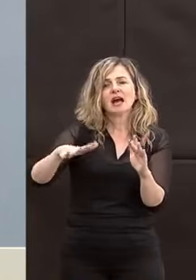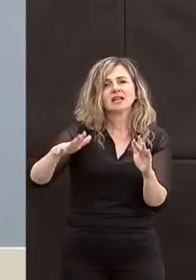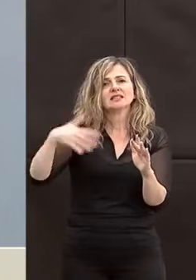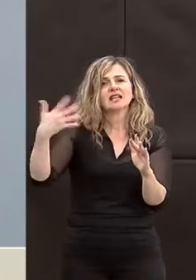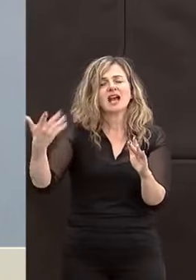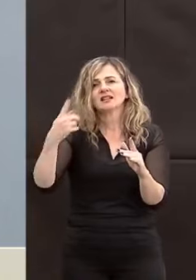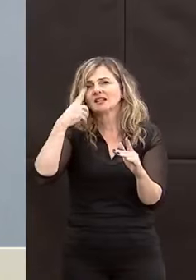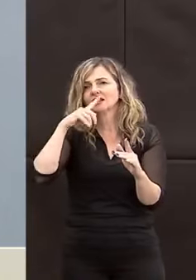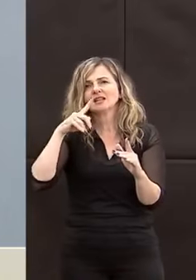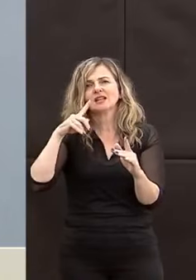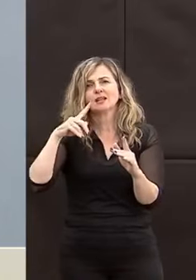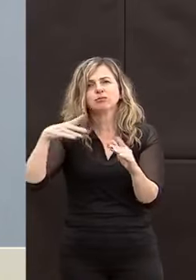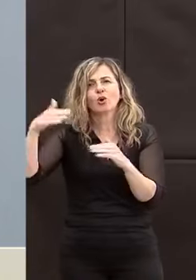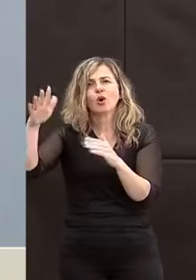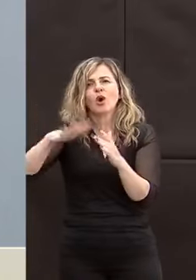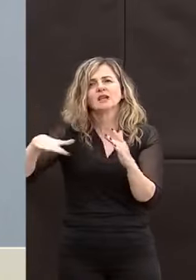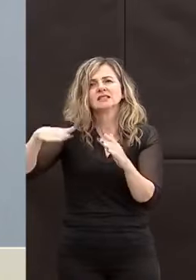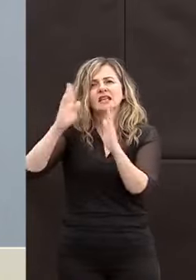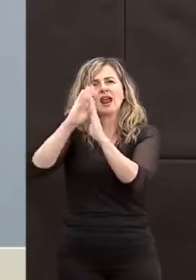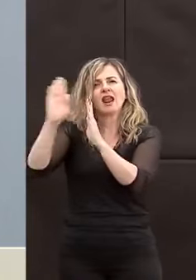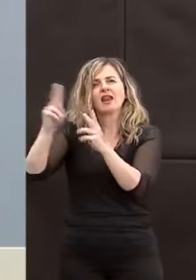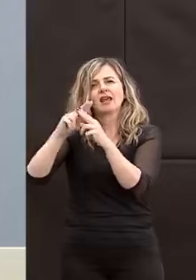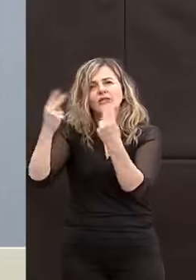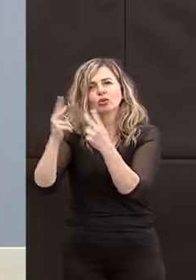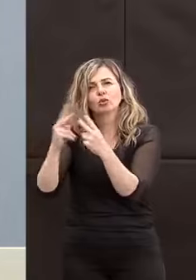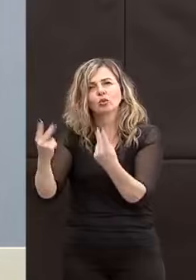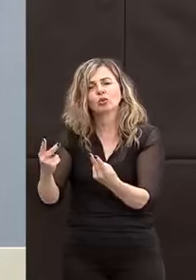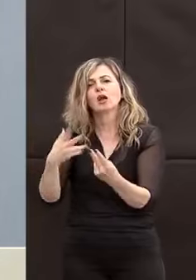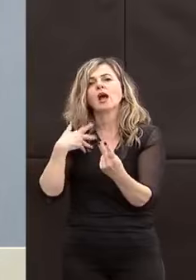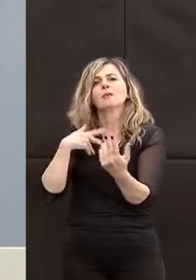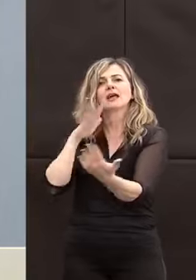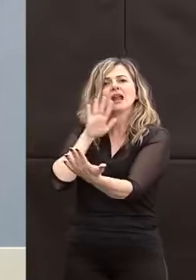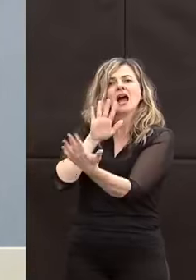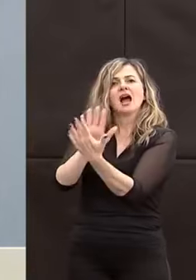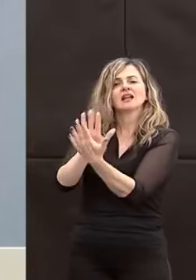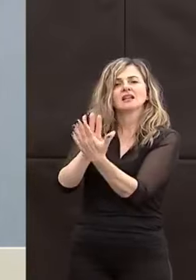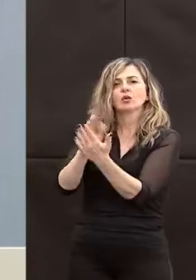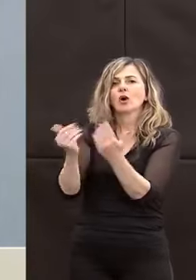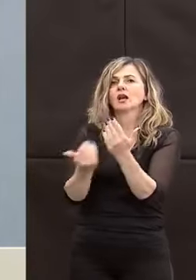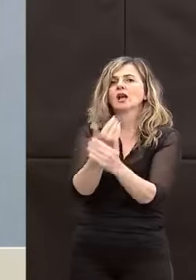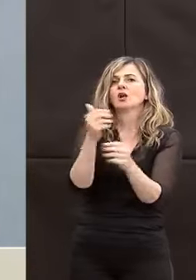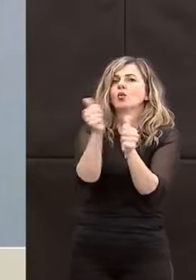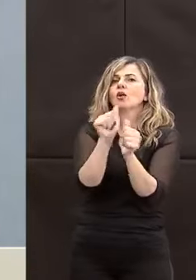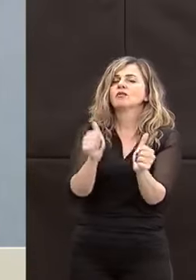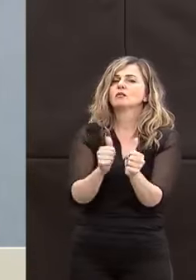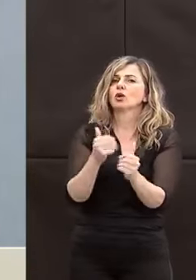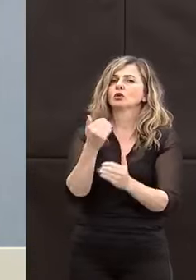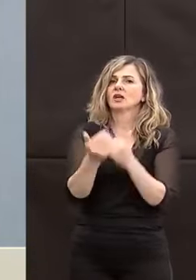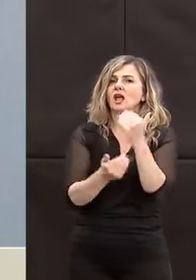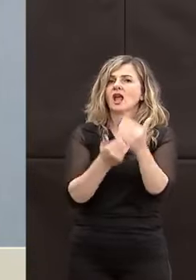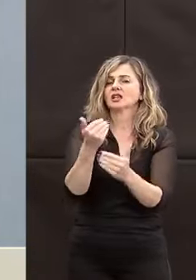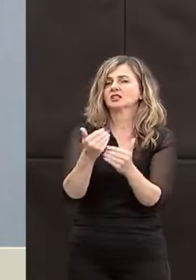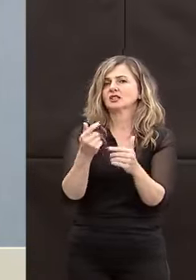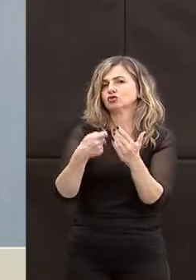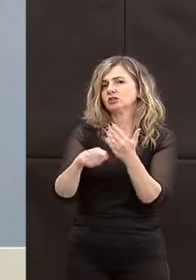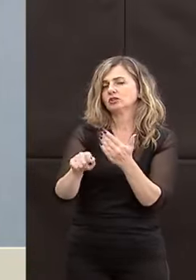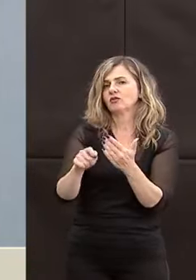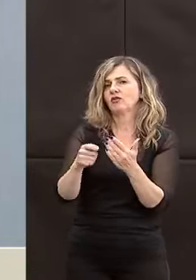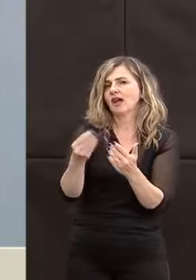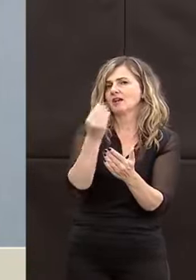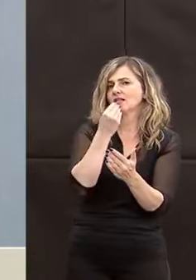sala lettura o altro per l'adeguamento alle nuove modalità dell'esercizio dei servizi di ristorazione